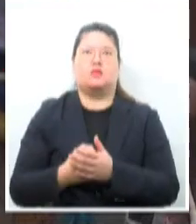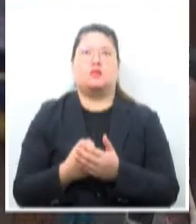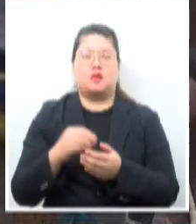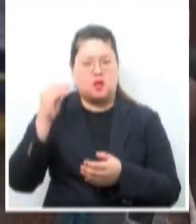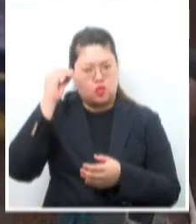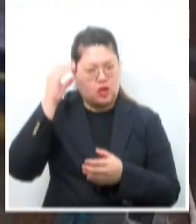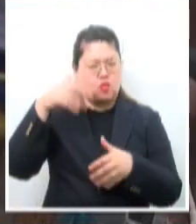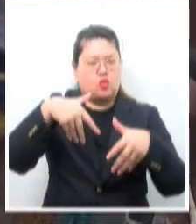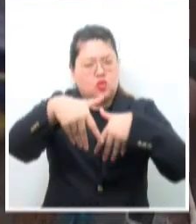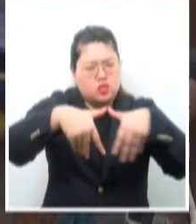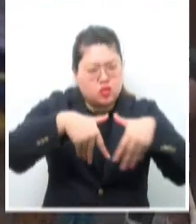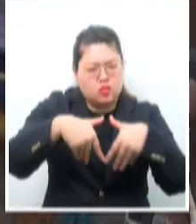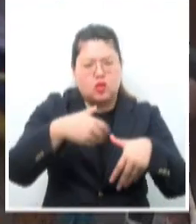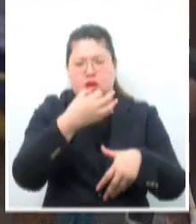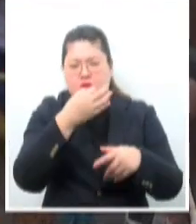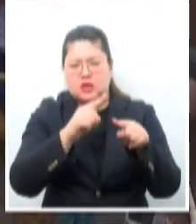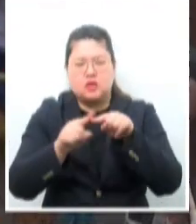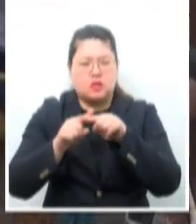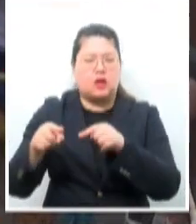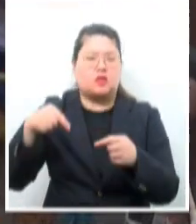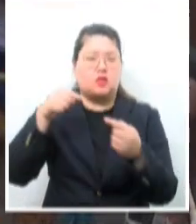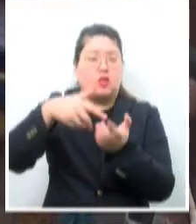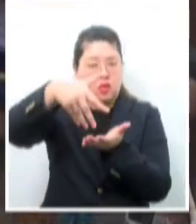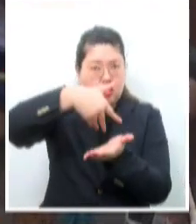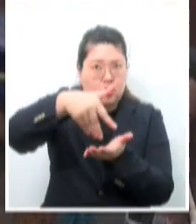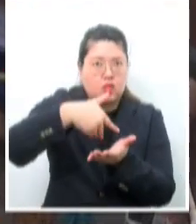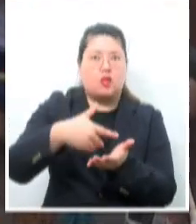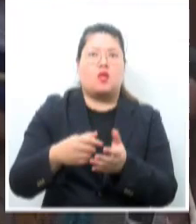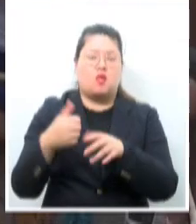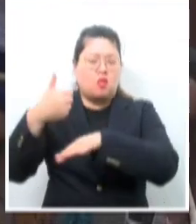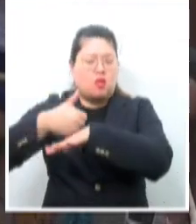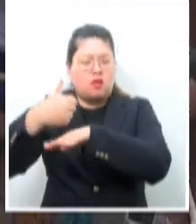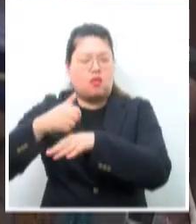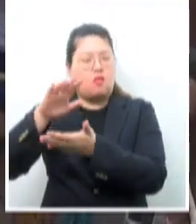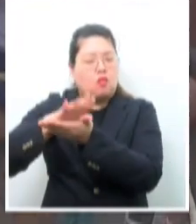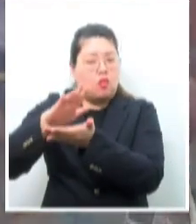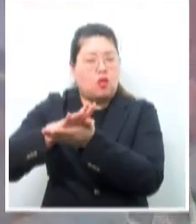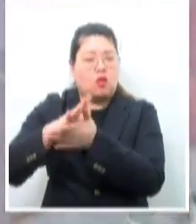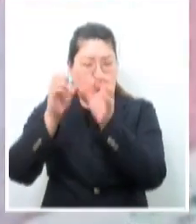คะผอ.และคณะครูเนี่ยอยากจะสืบสานต่อยอดและรักษ